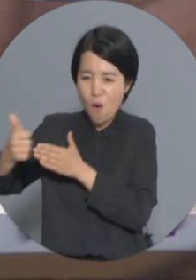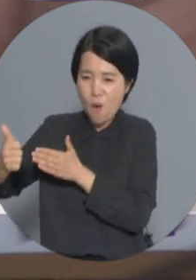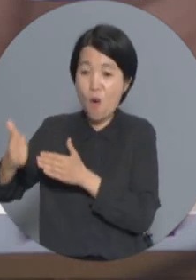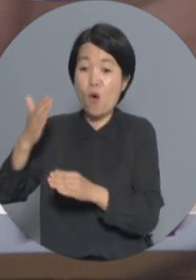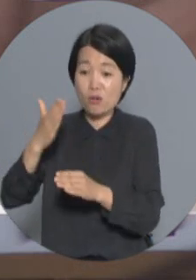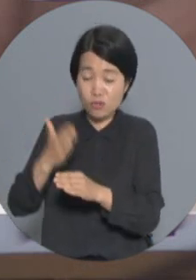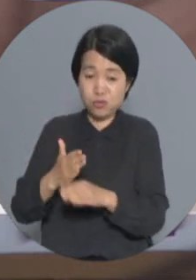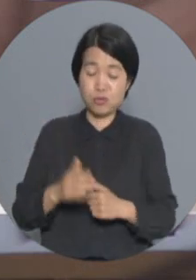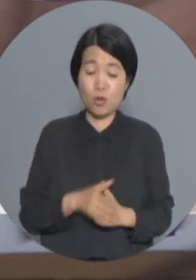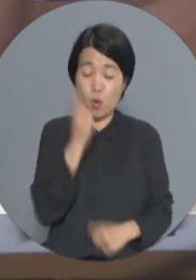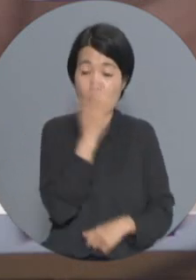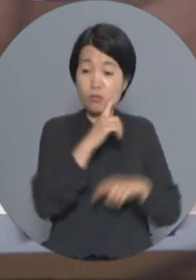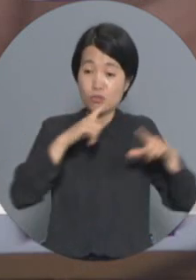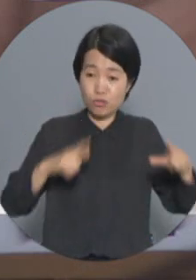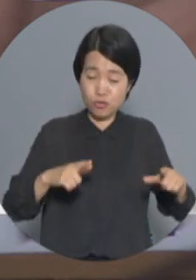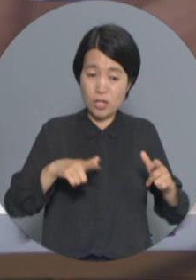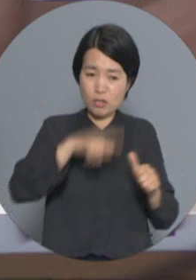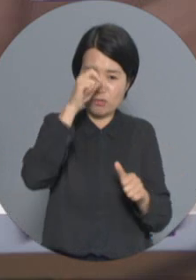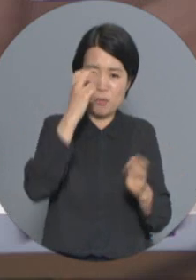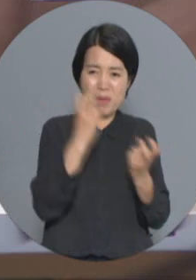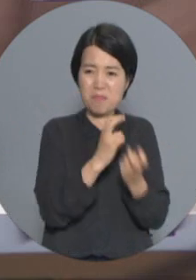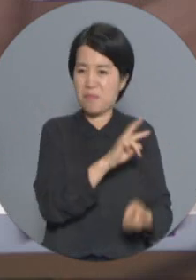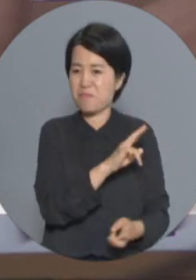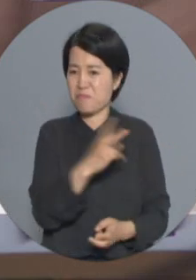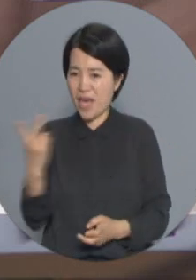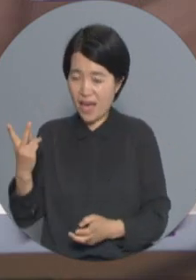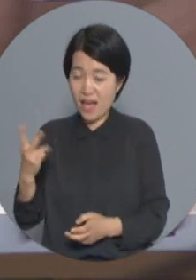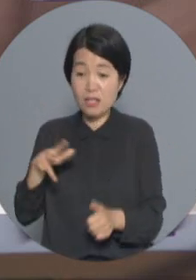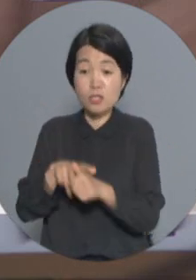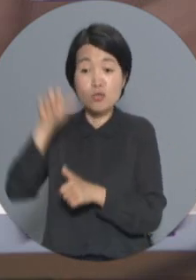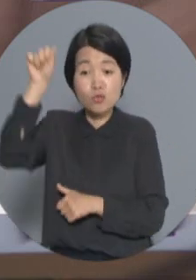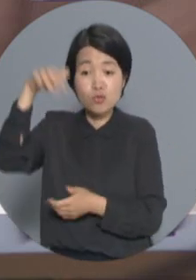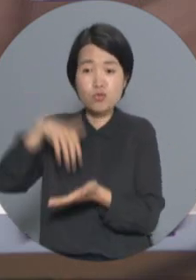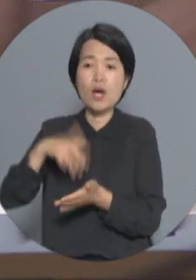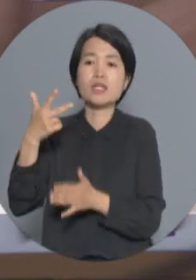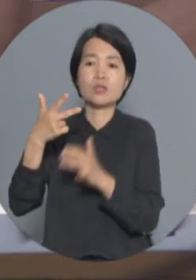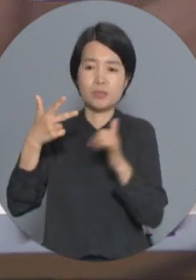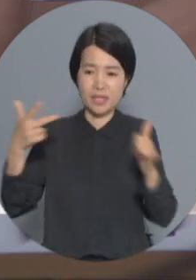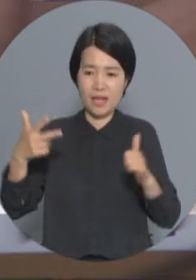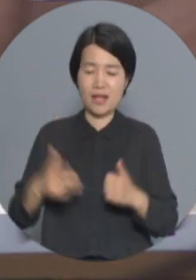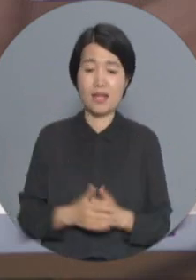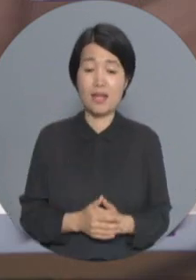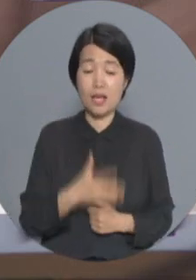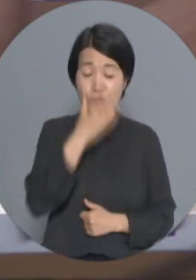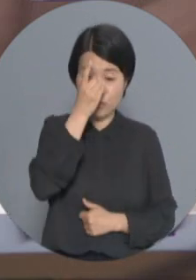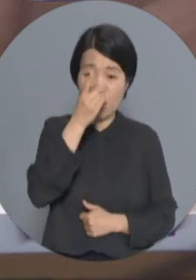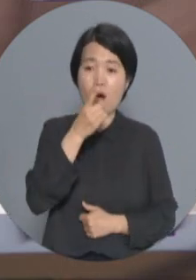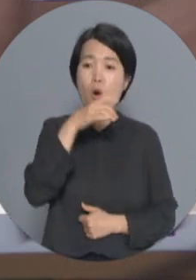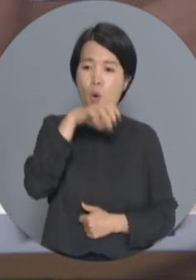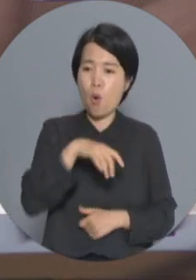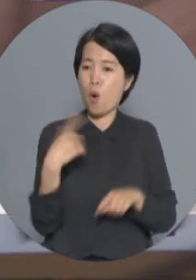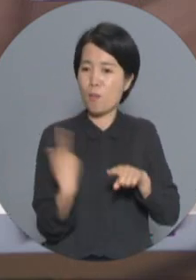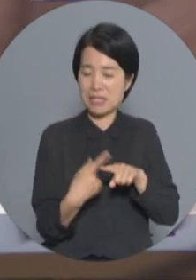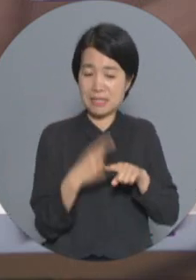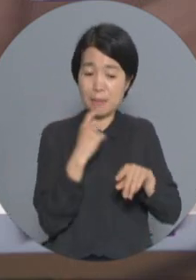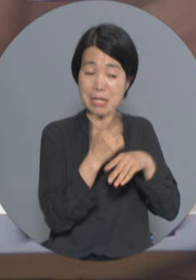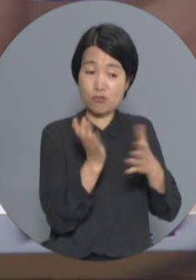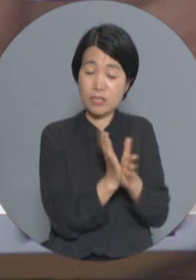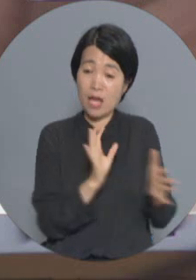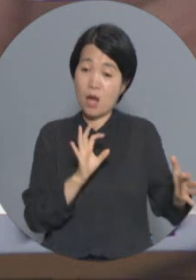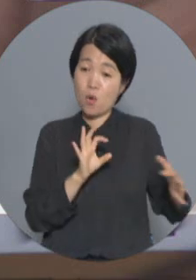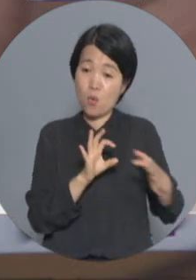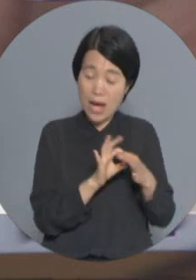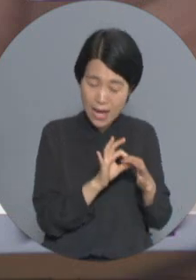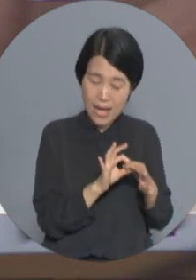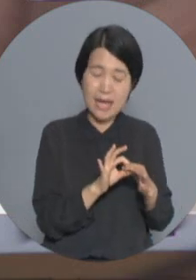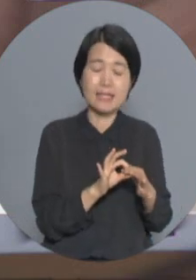변경한 여수에서는 일곱명의 시의원이 도전장을 내민 상황인데요 순천에서 민주당 경선에 권리당원